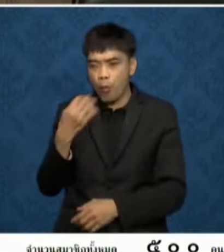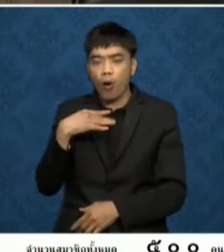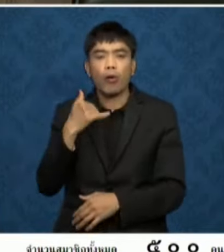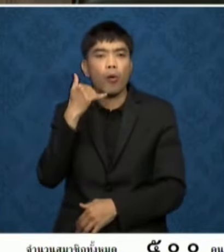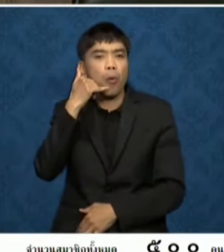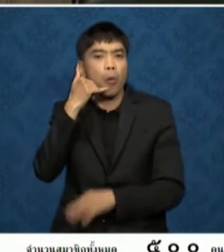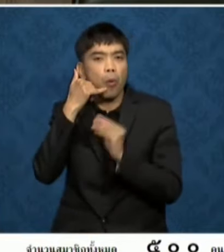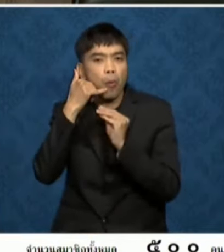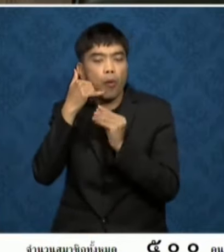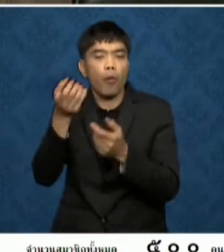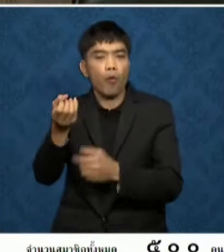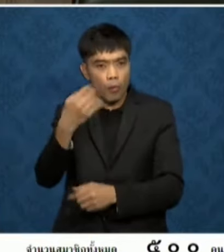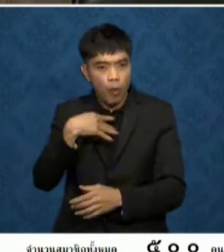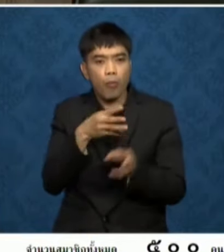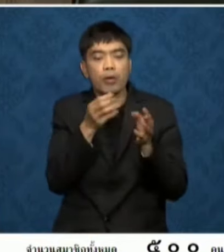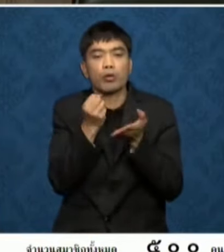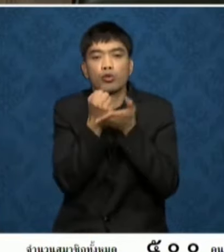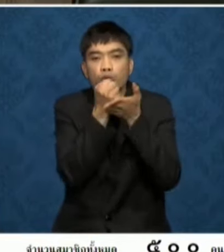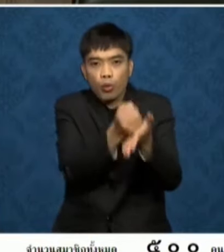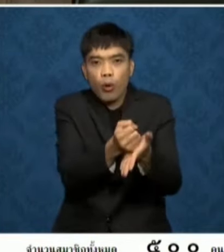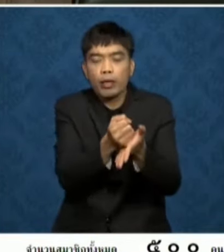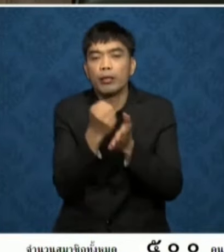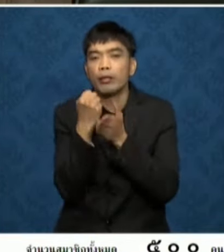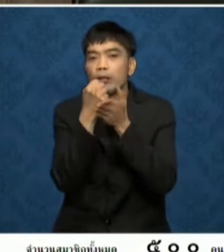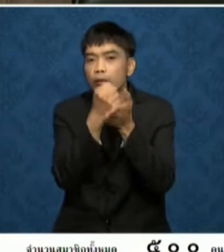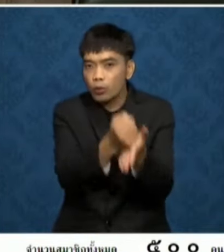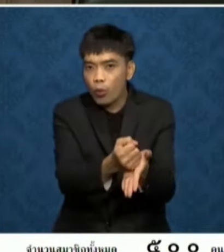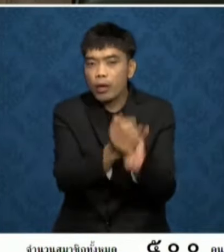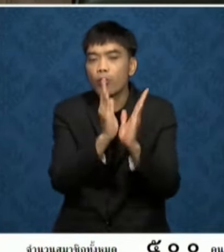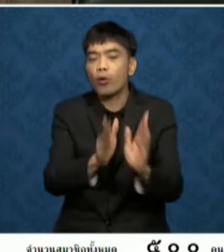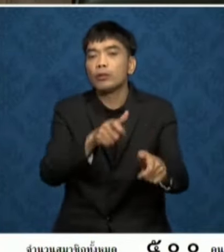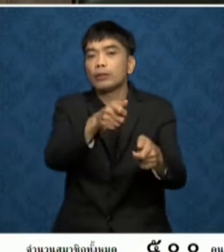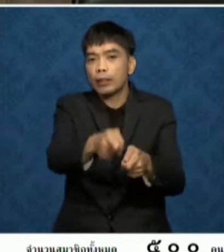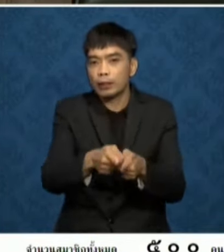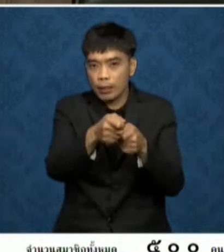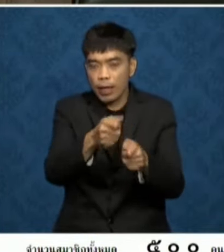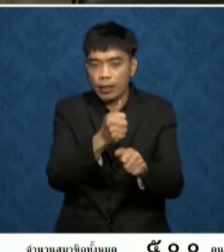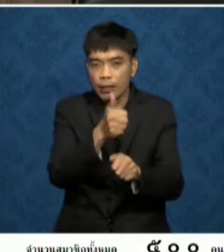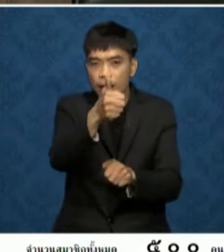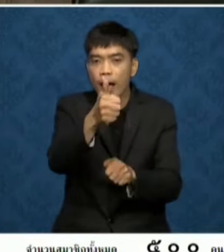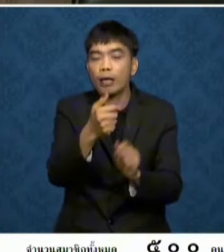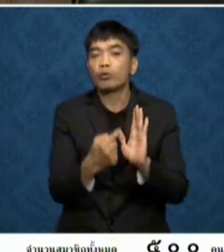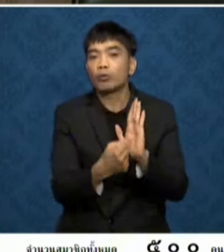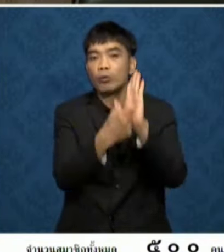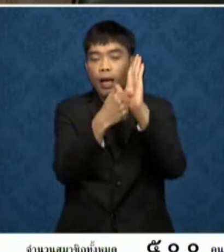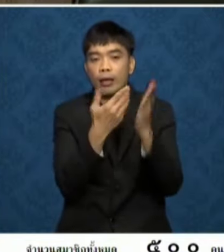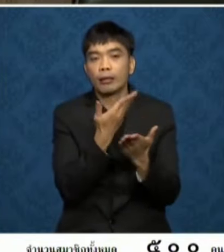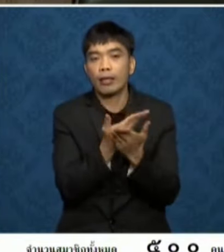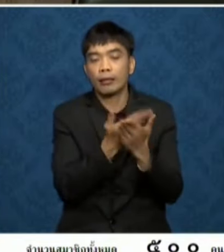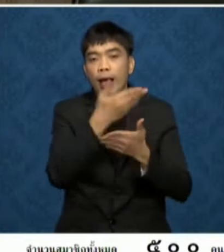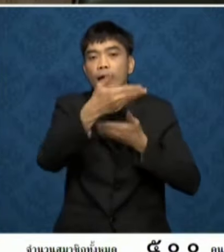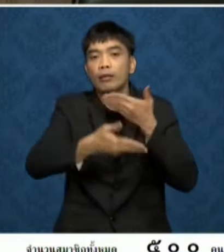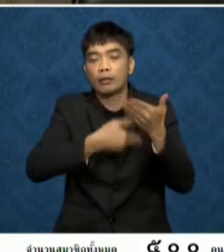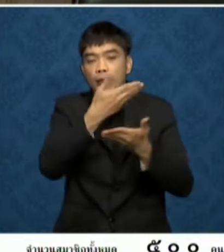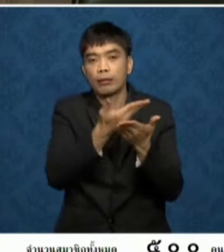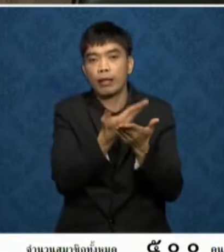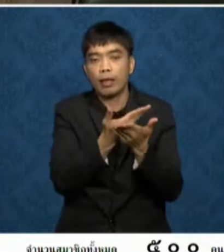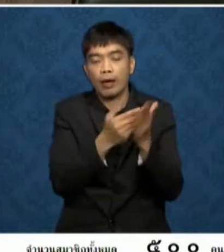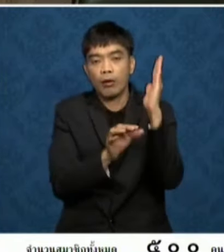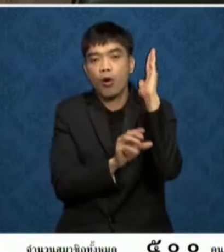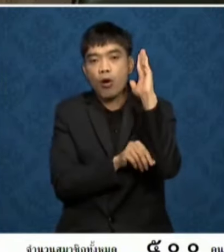ยเกษตรกรได้ไม่ว่าจะเป็นโครงสร้างราคาปุ๋ยเพราะปาล์มน้ำมันเองเนี่ยเป็นพืชที่ ม่ใช้ปุ๋ยไม่ได้ครับท่านประธ